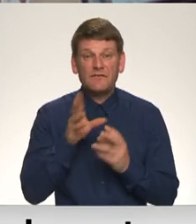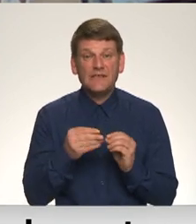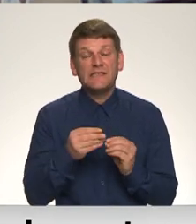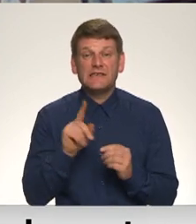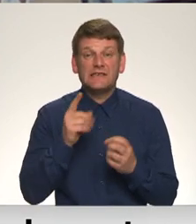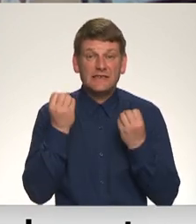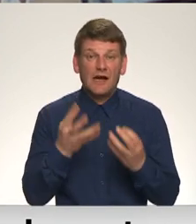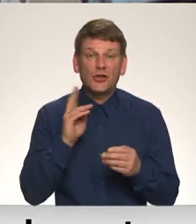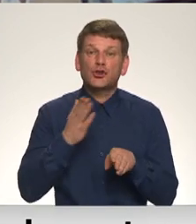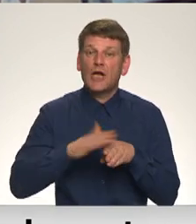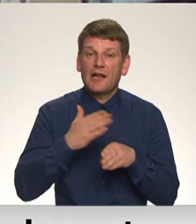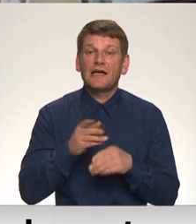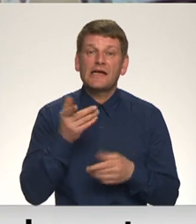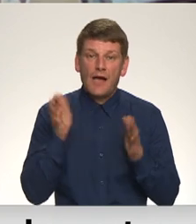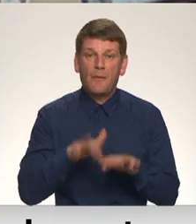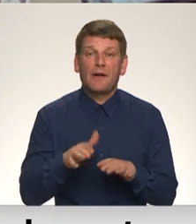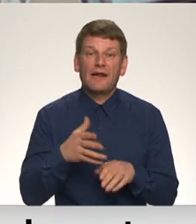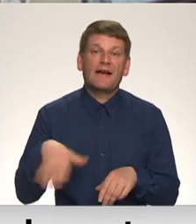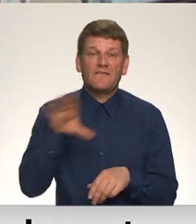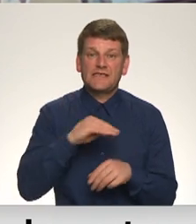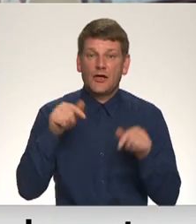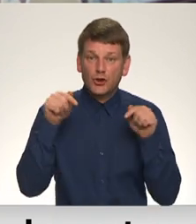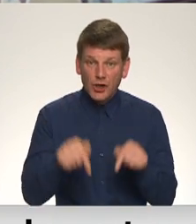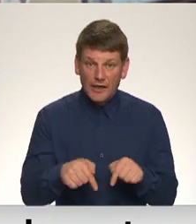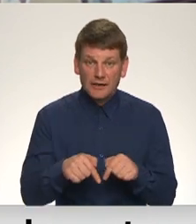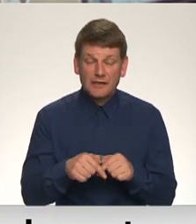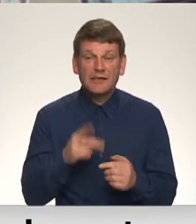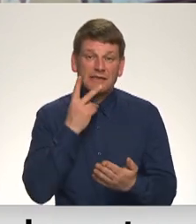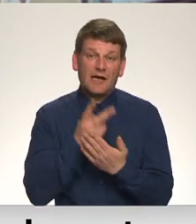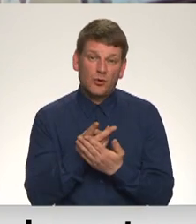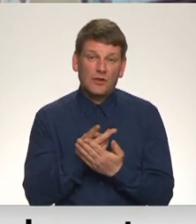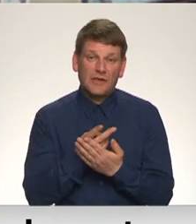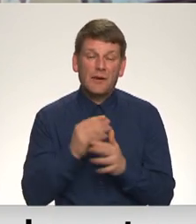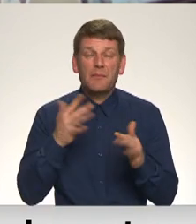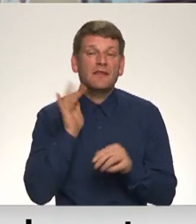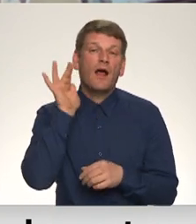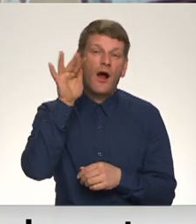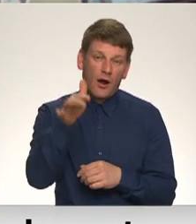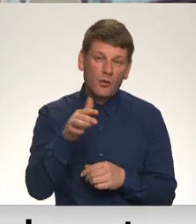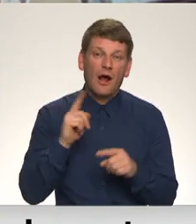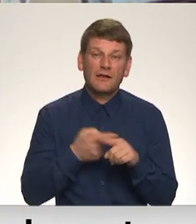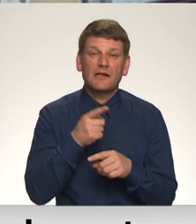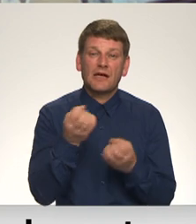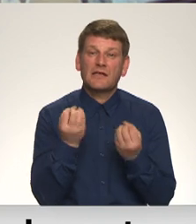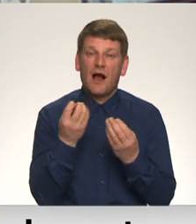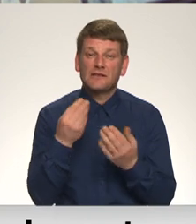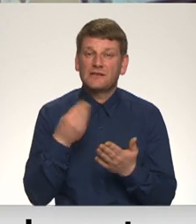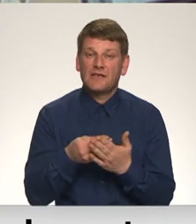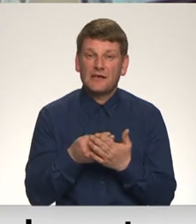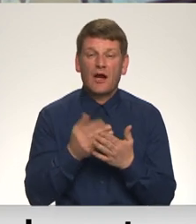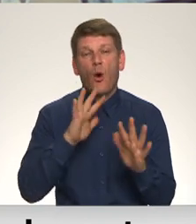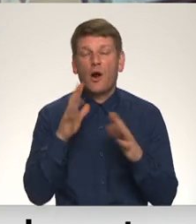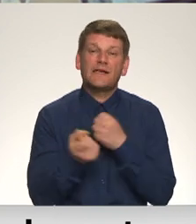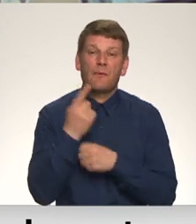skaidrs, ka šķeldai būtu jāpaliek visai šeit, skatoties. Bet nākotnē, ja kaut tās gāzes cenas kaut